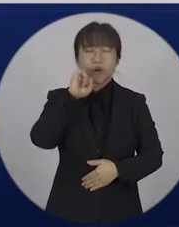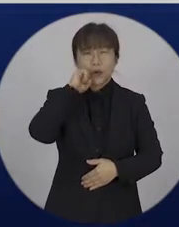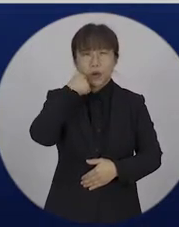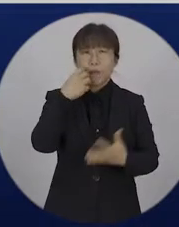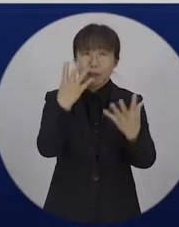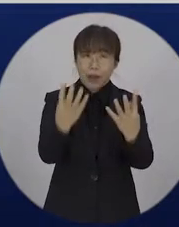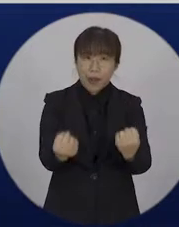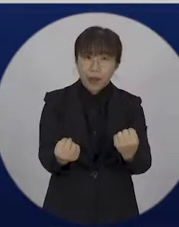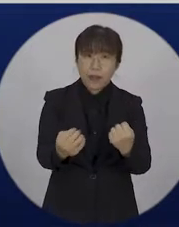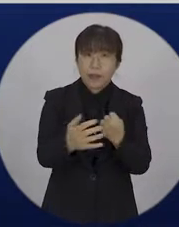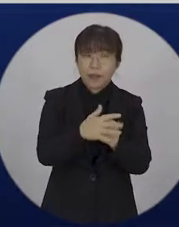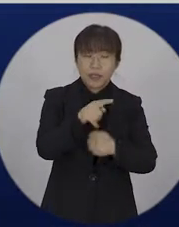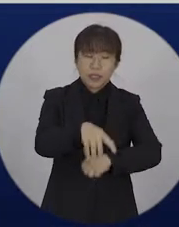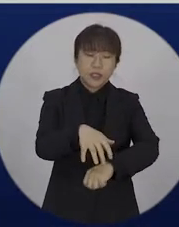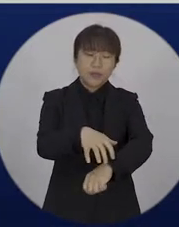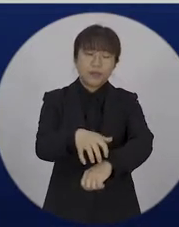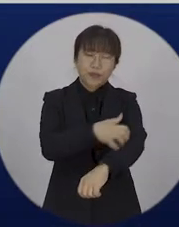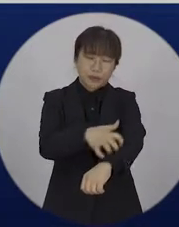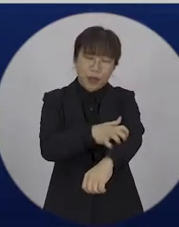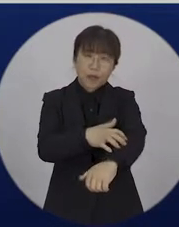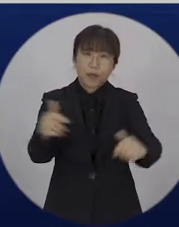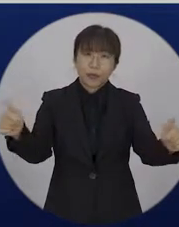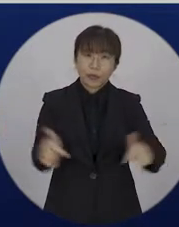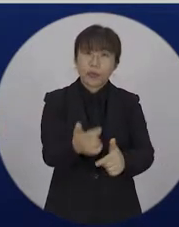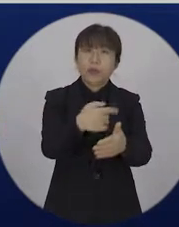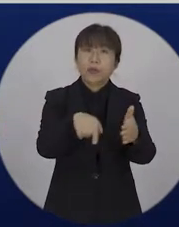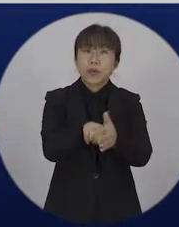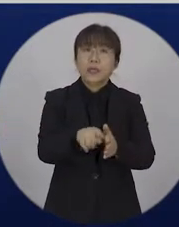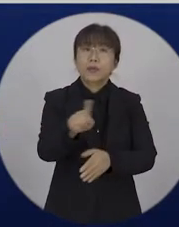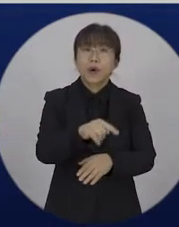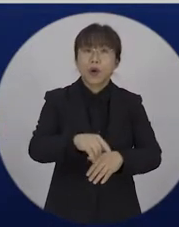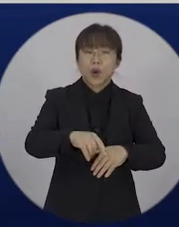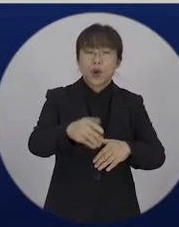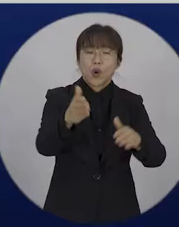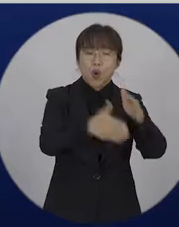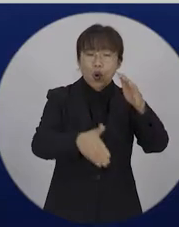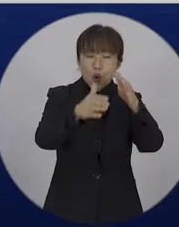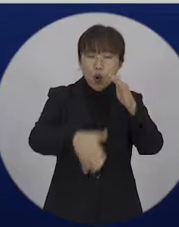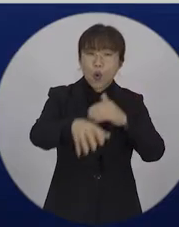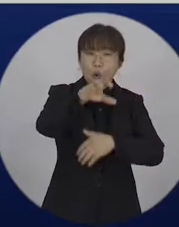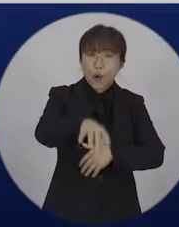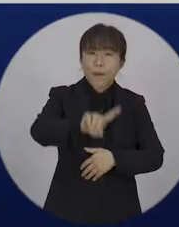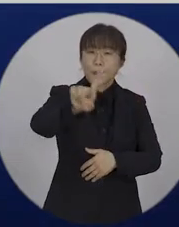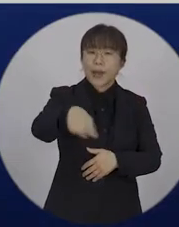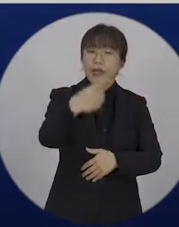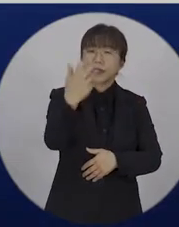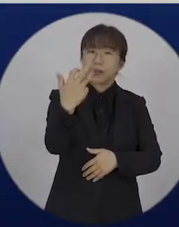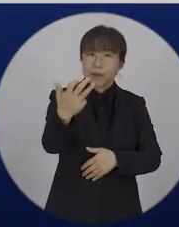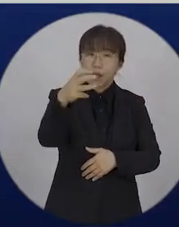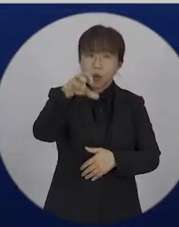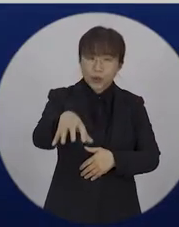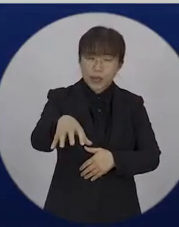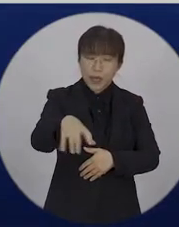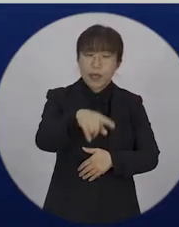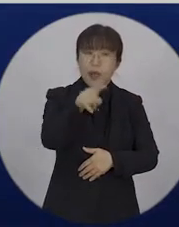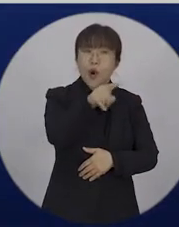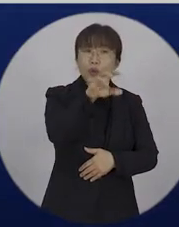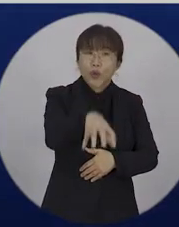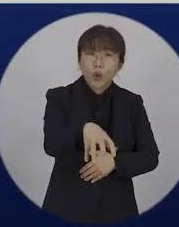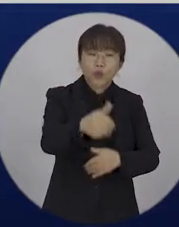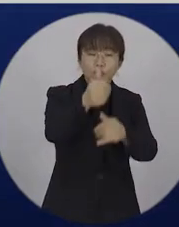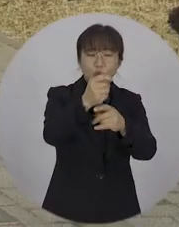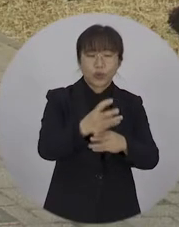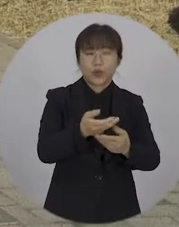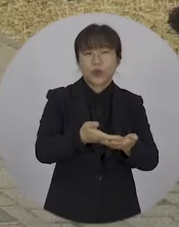강서구가 구민들의 이러한 불편함을 해소하기 위해 소규모 도시공원 118곳에 사물주소를 부여했습니다.